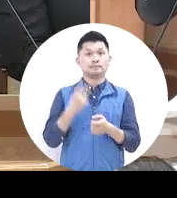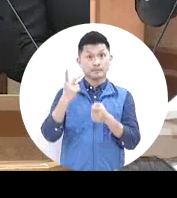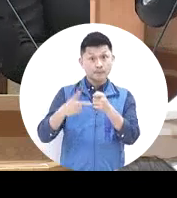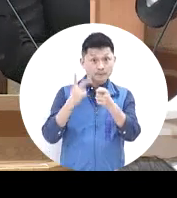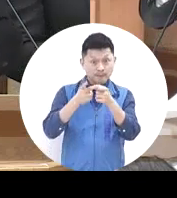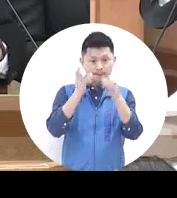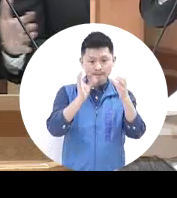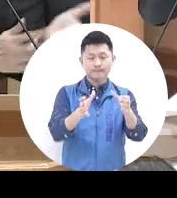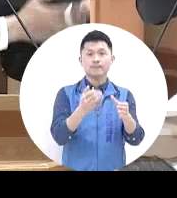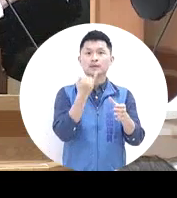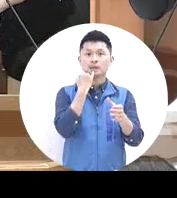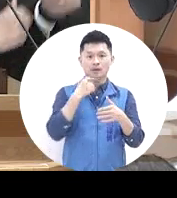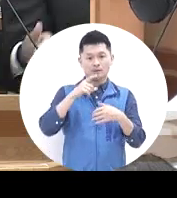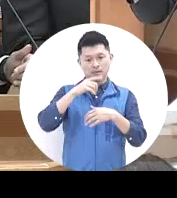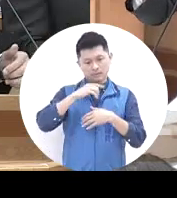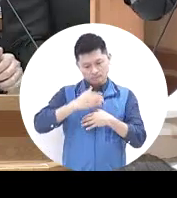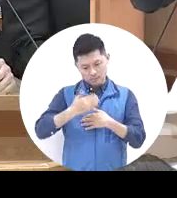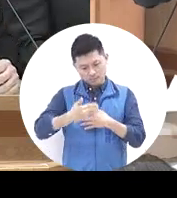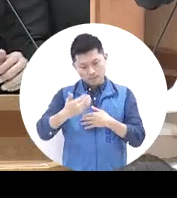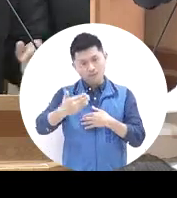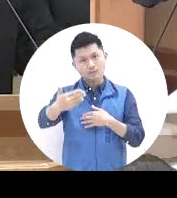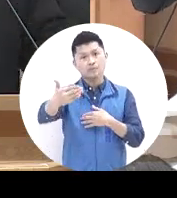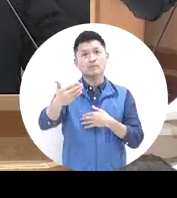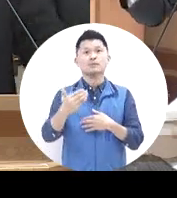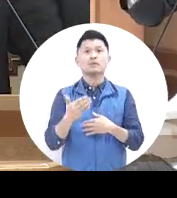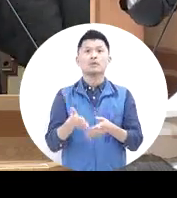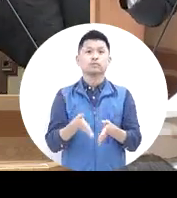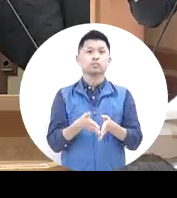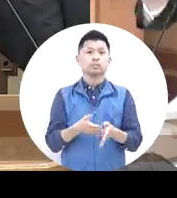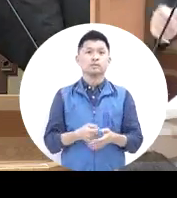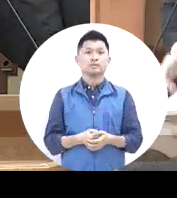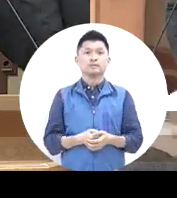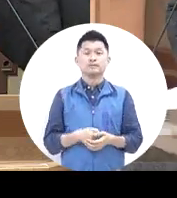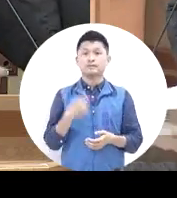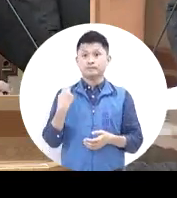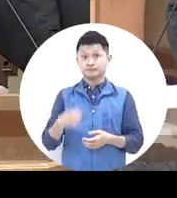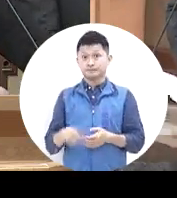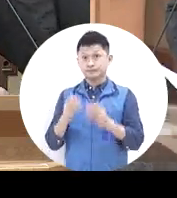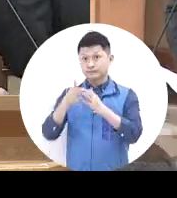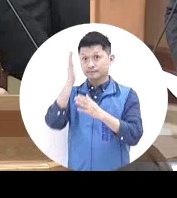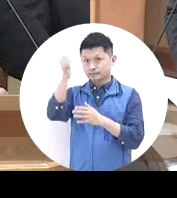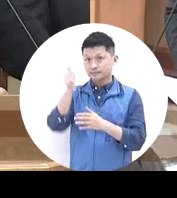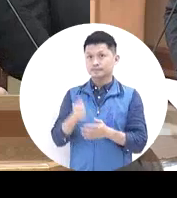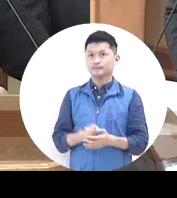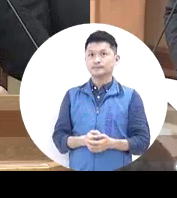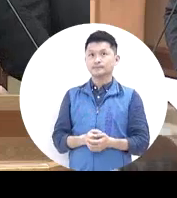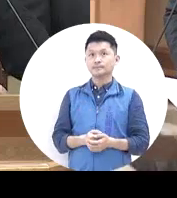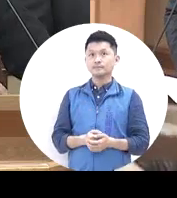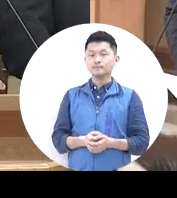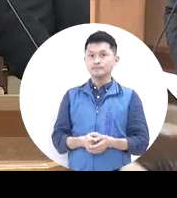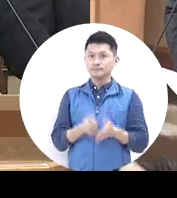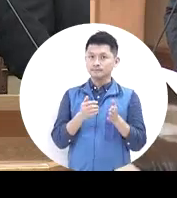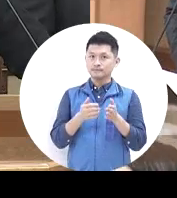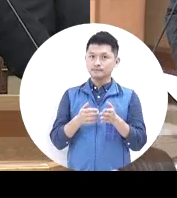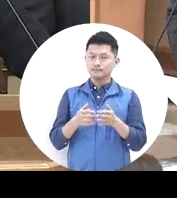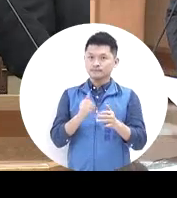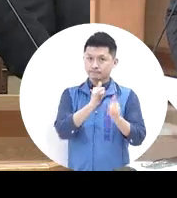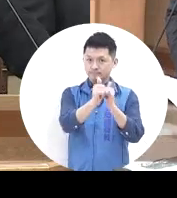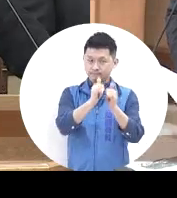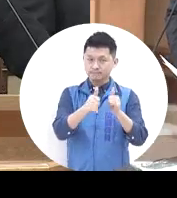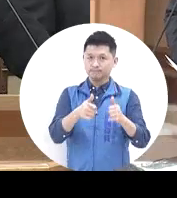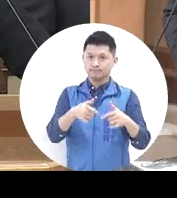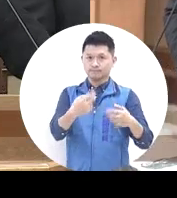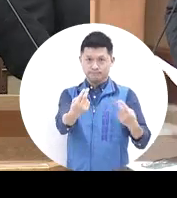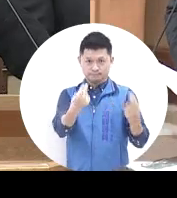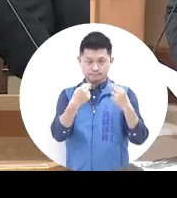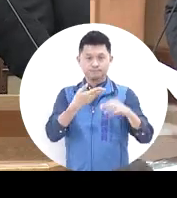就要照顺序一步一步 来。感谢市长。其实啊，另外吼，做些市长要让人民安心，要给人民